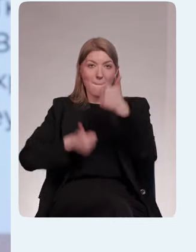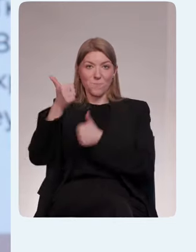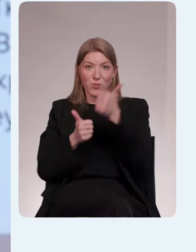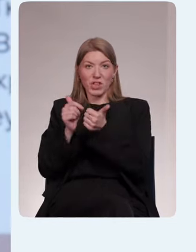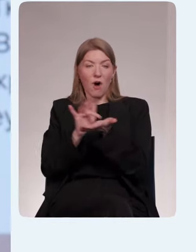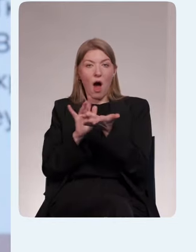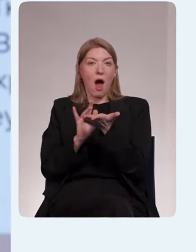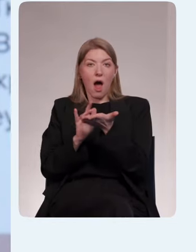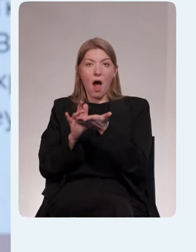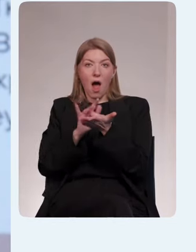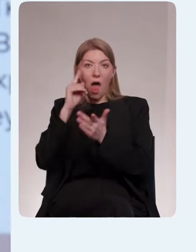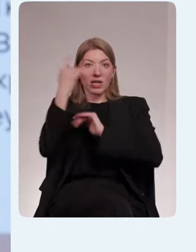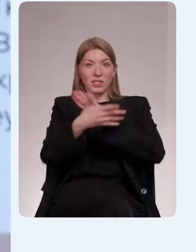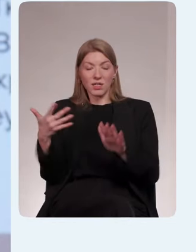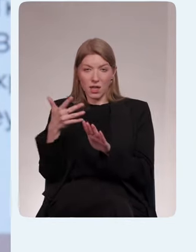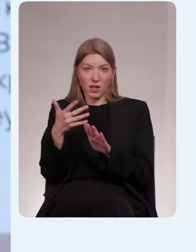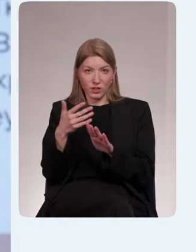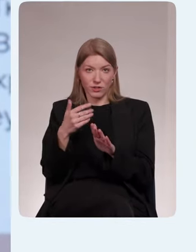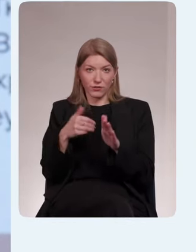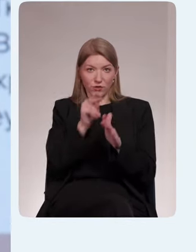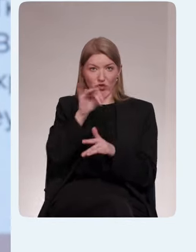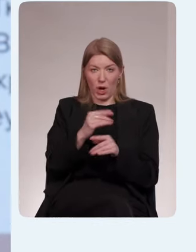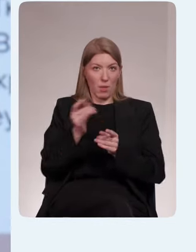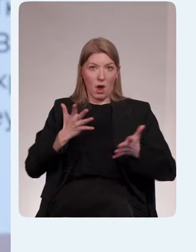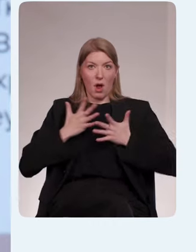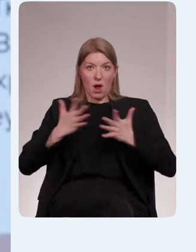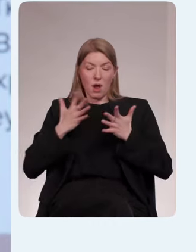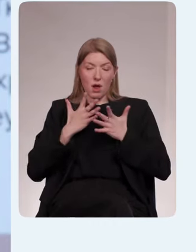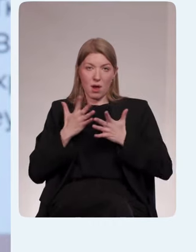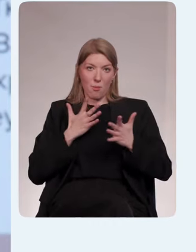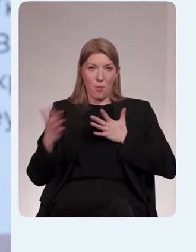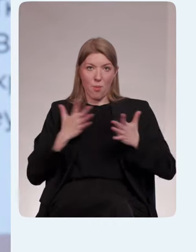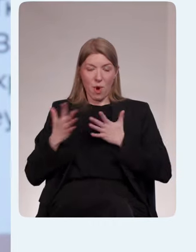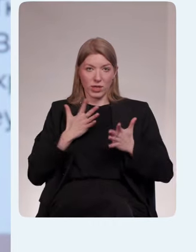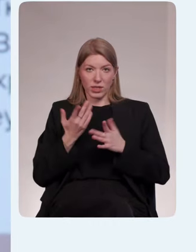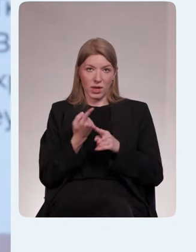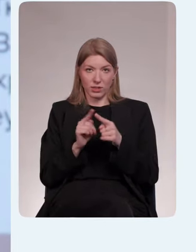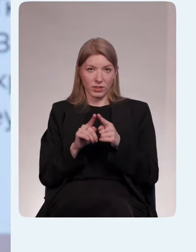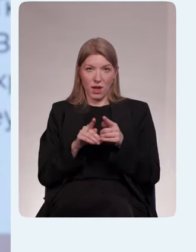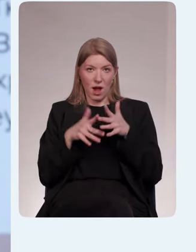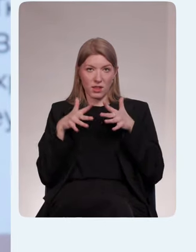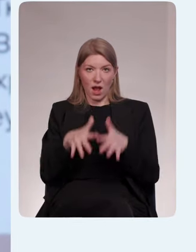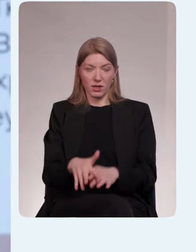думаю, что верх развития технологий будет, когда я себе в голову установлю ВК-видео. Да.